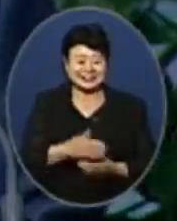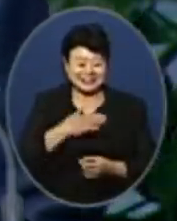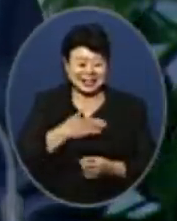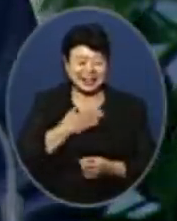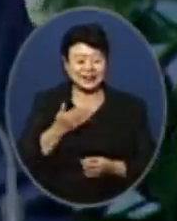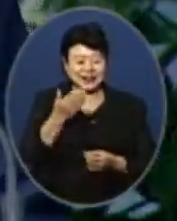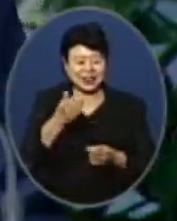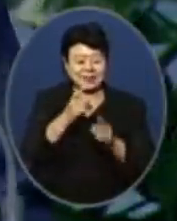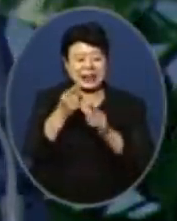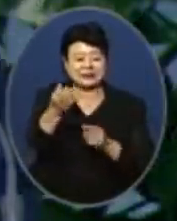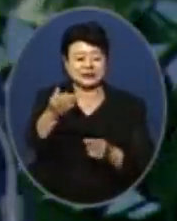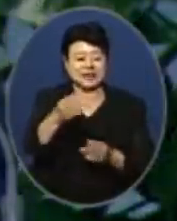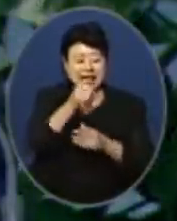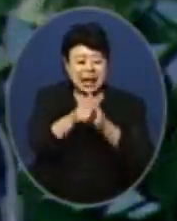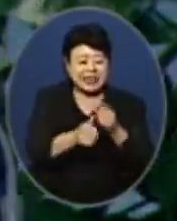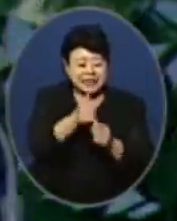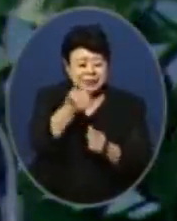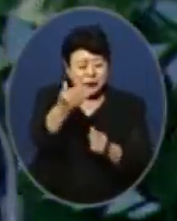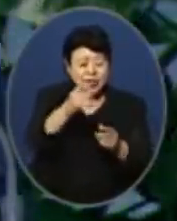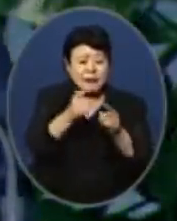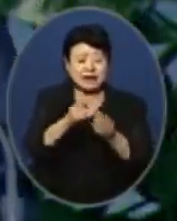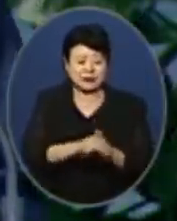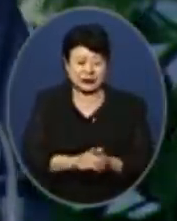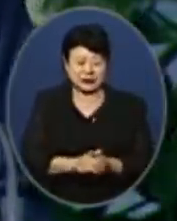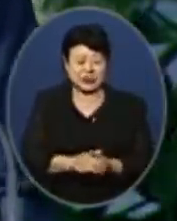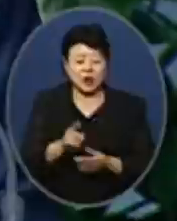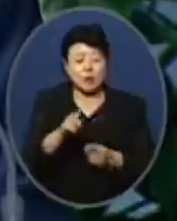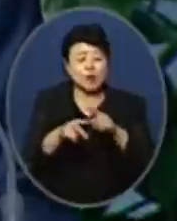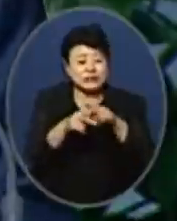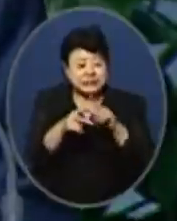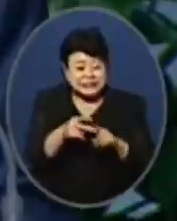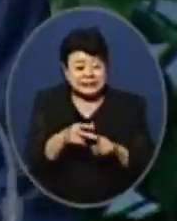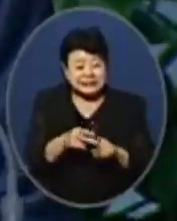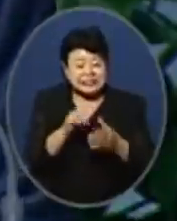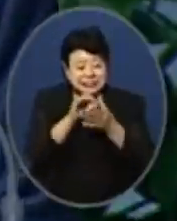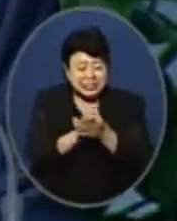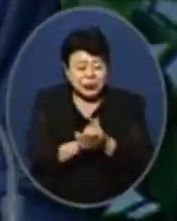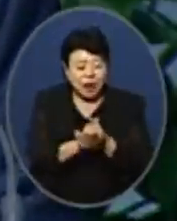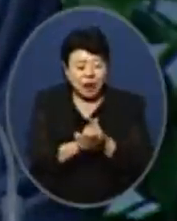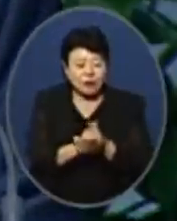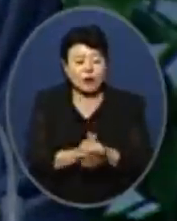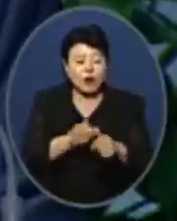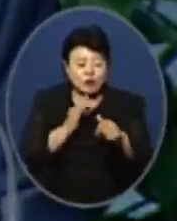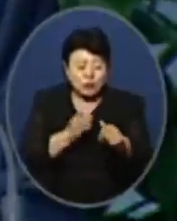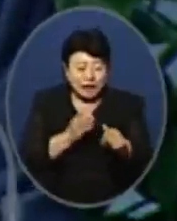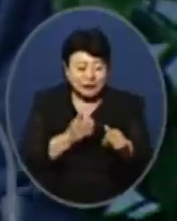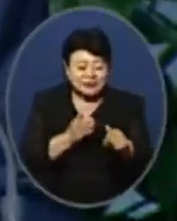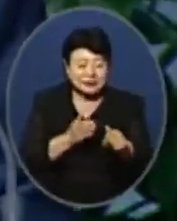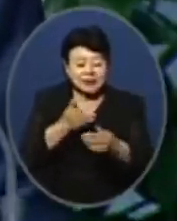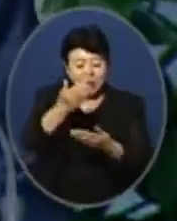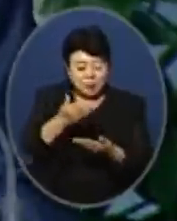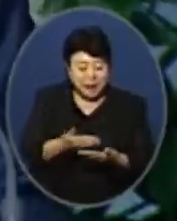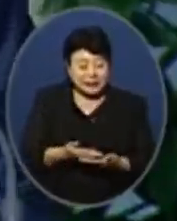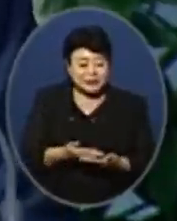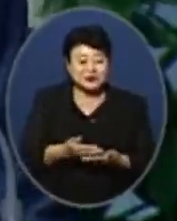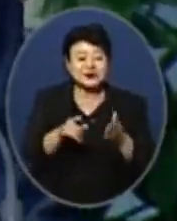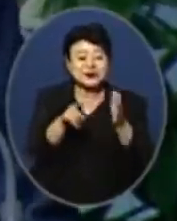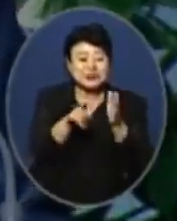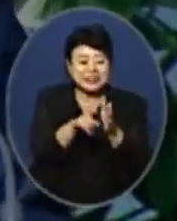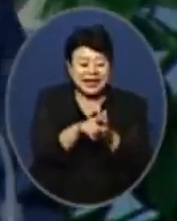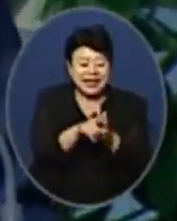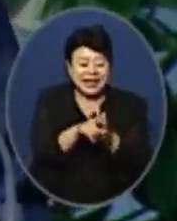내가 너희에게 말하노니, 하나님이 너희에게 말하노니 무엇이든지 기도하고 구하는 것을 받은 줄로